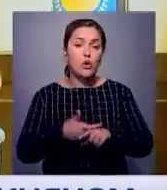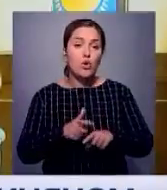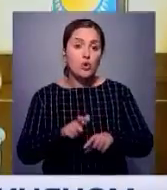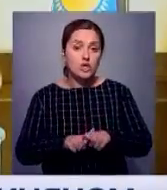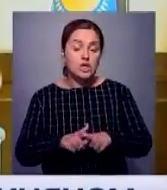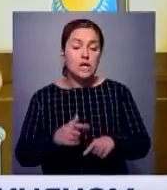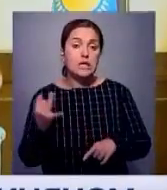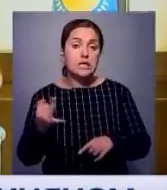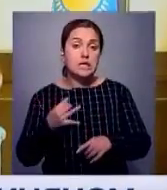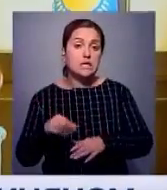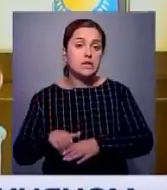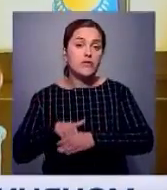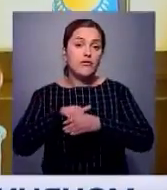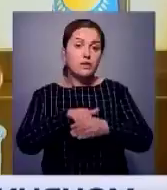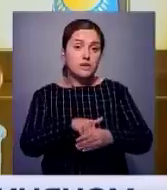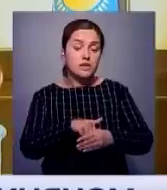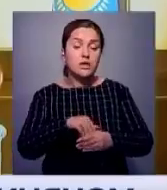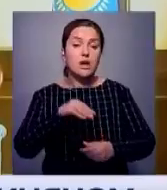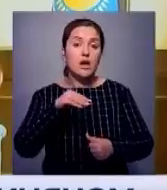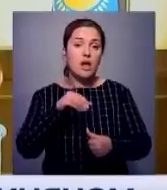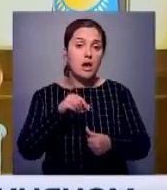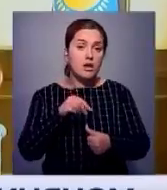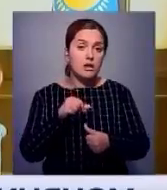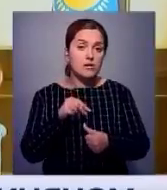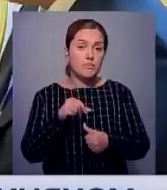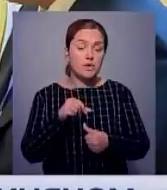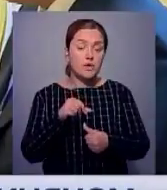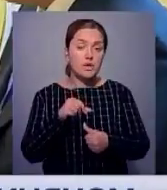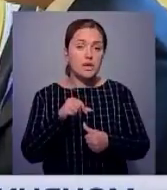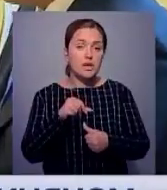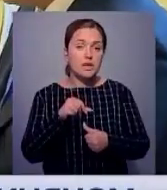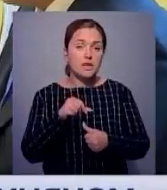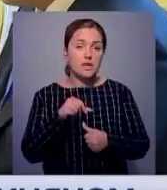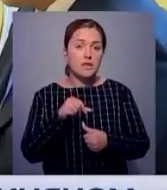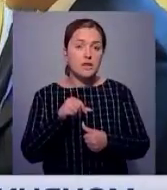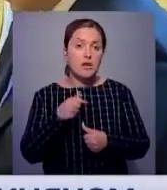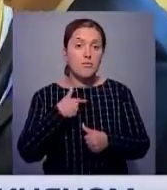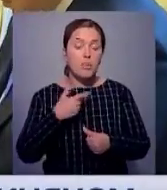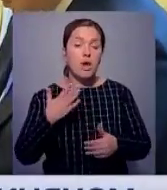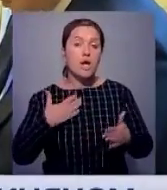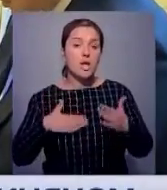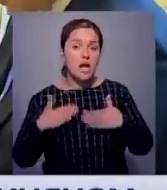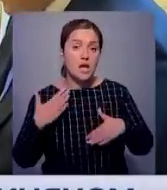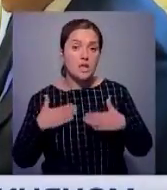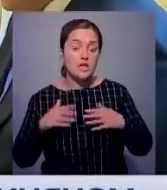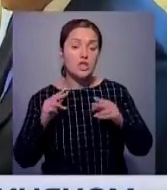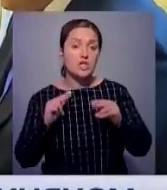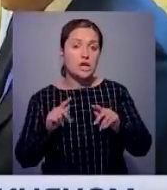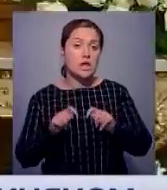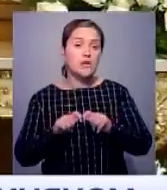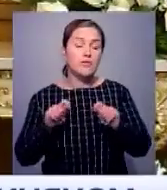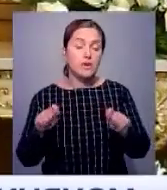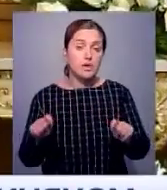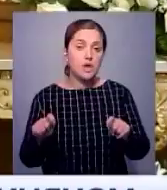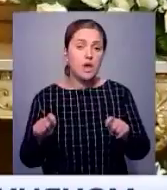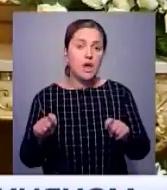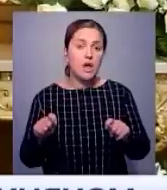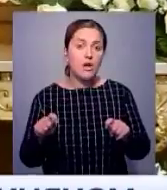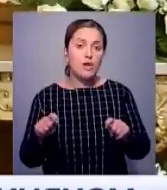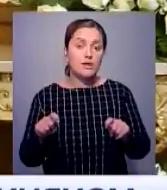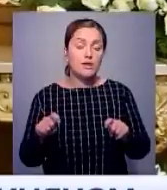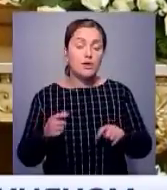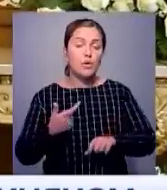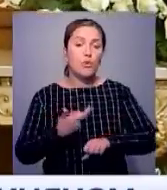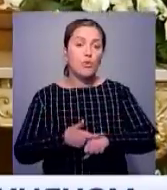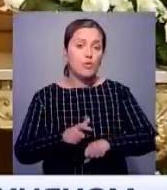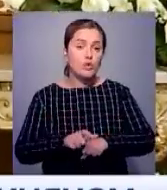в инвестициях Армении. Мы рады этому, честно говоря, потому что это тоже